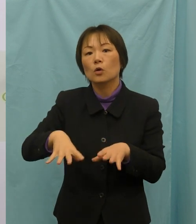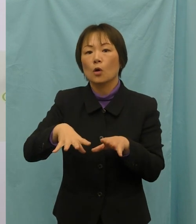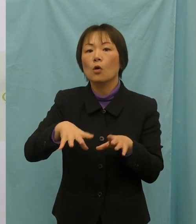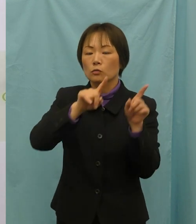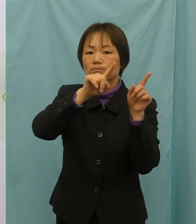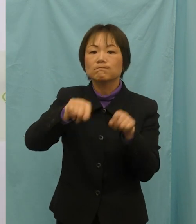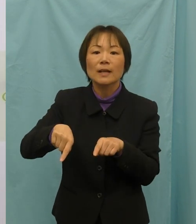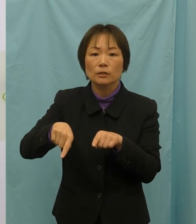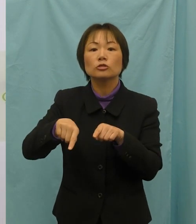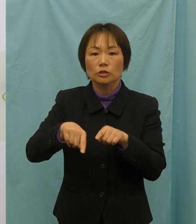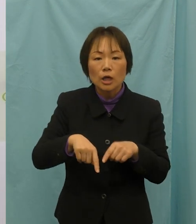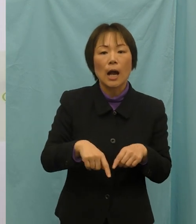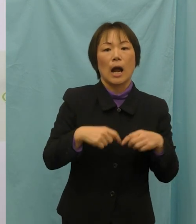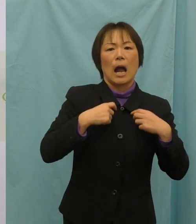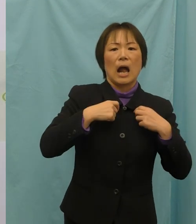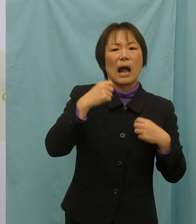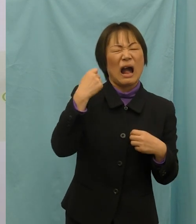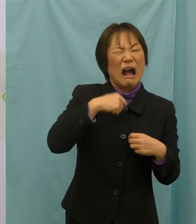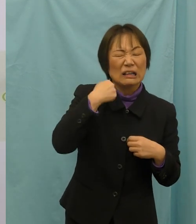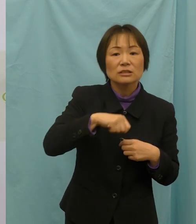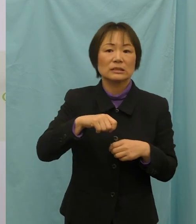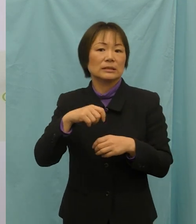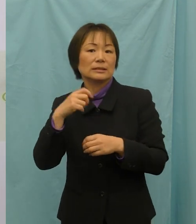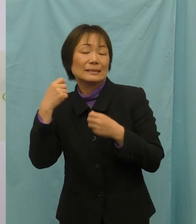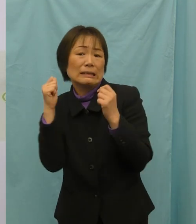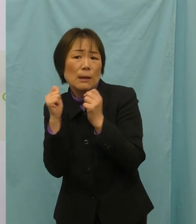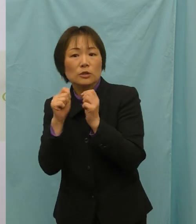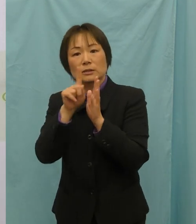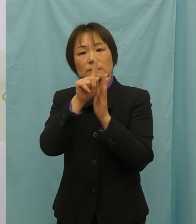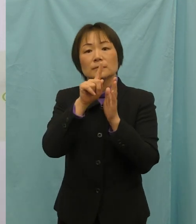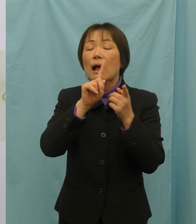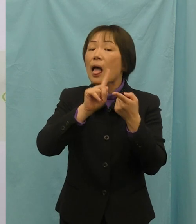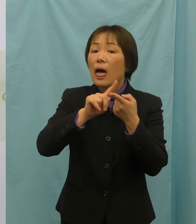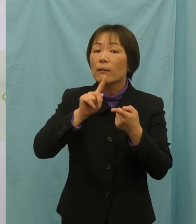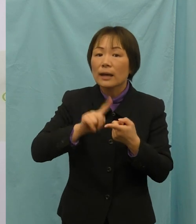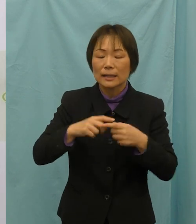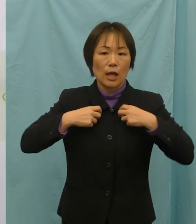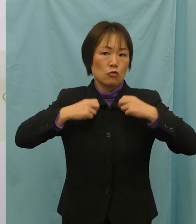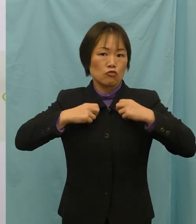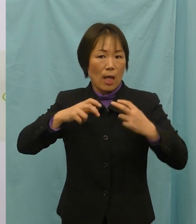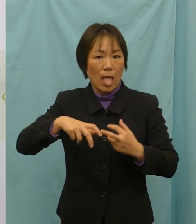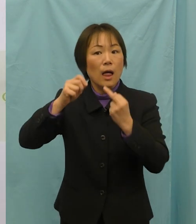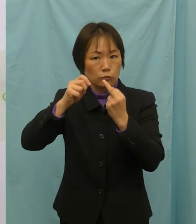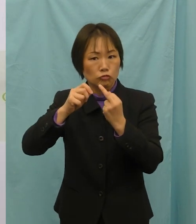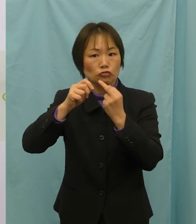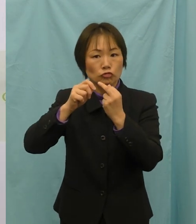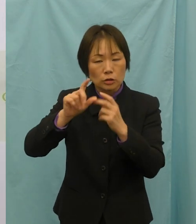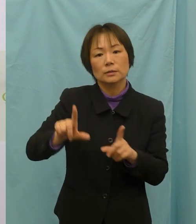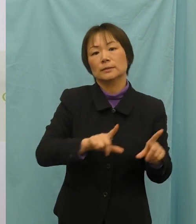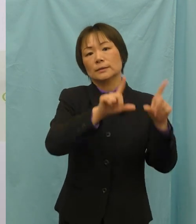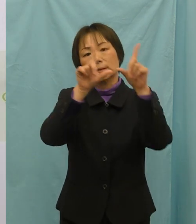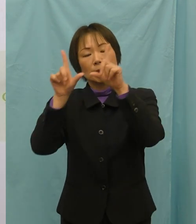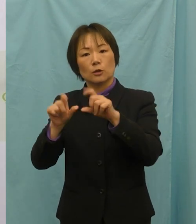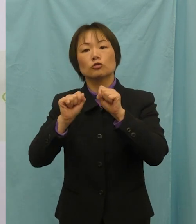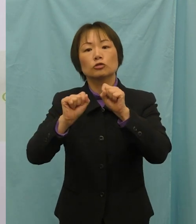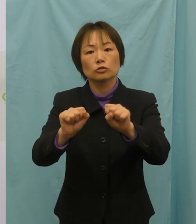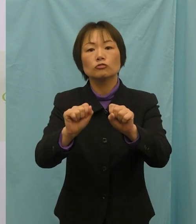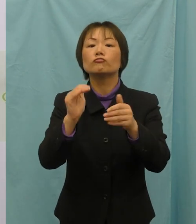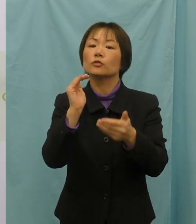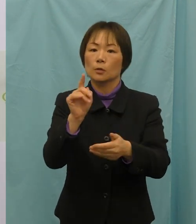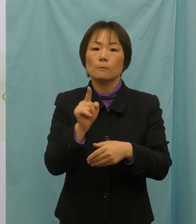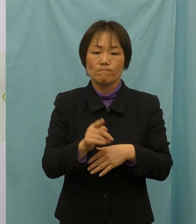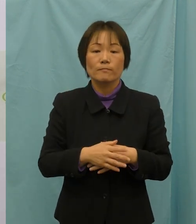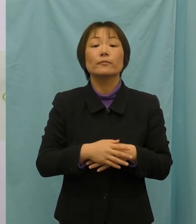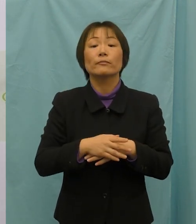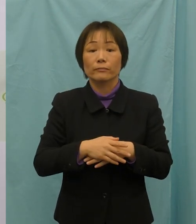ロスの削減、クールビズ、ウォームビズの実施など、環境に配慮した暮らしを実践すること